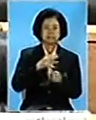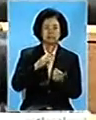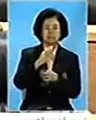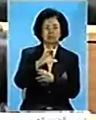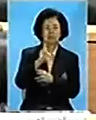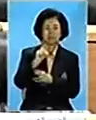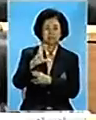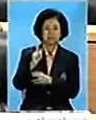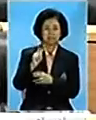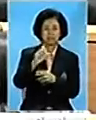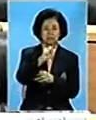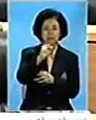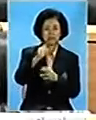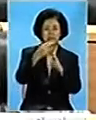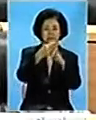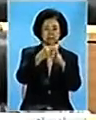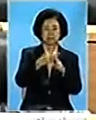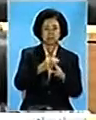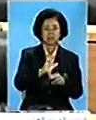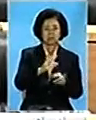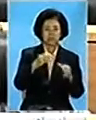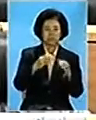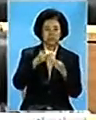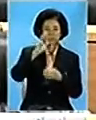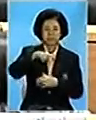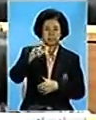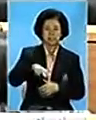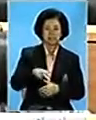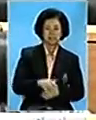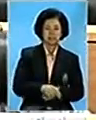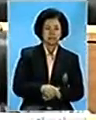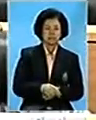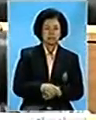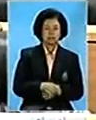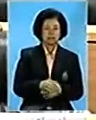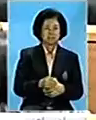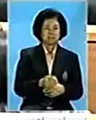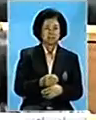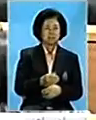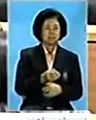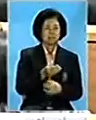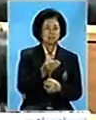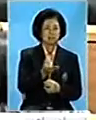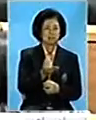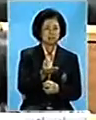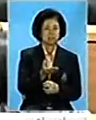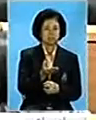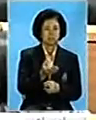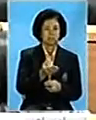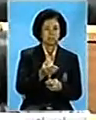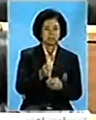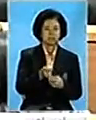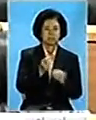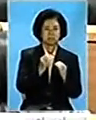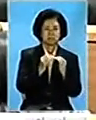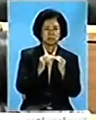ศรินทร์ส.ส.แบบบัญชีรายชื่อพรรคเพื่อไทยนะครับที่คำขอร้องท่านประธานพยายามจะทำนะครับแต่คงลำบาก